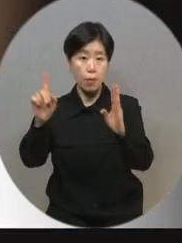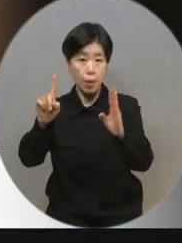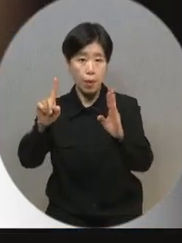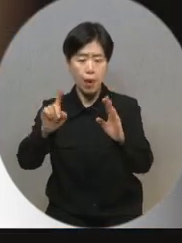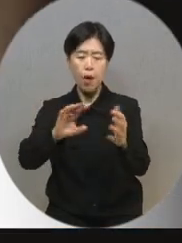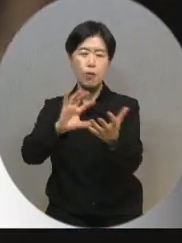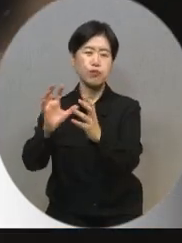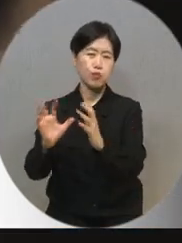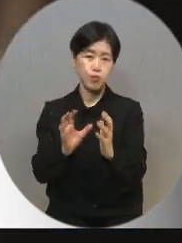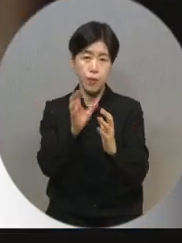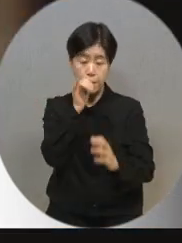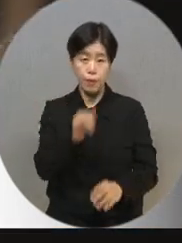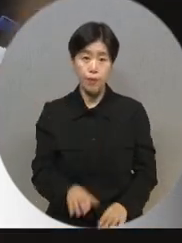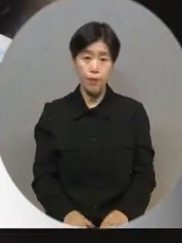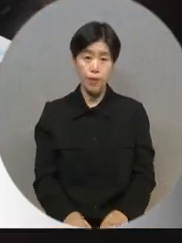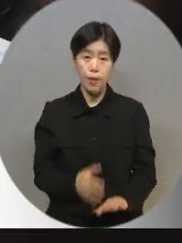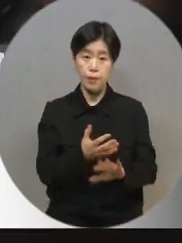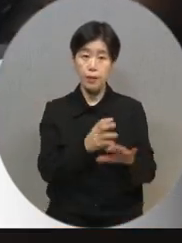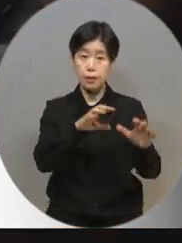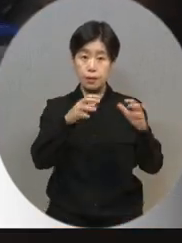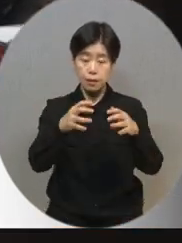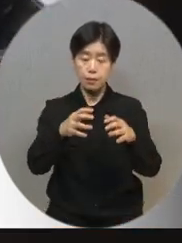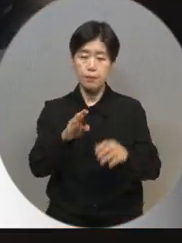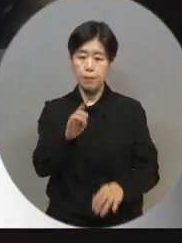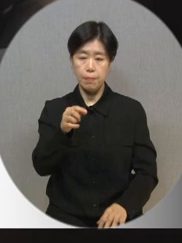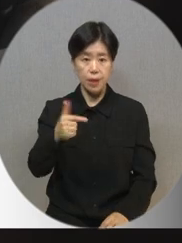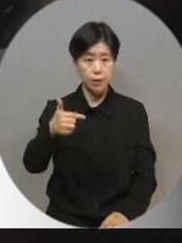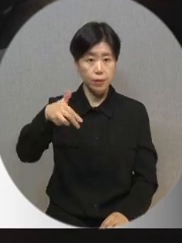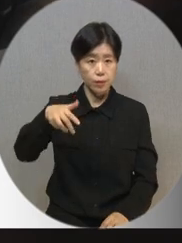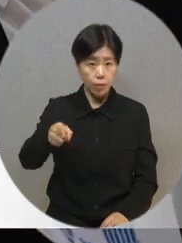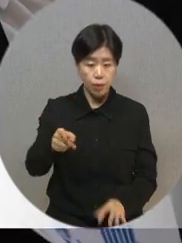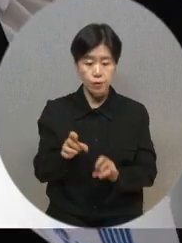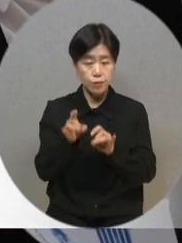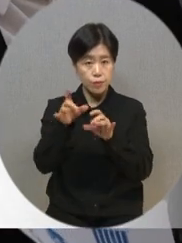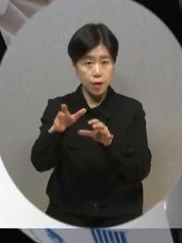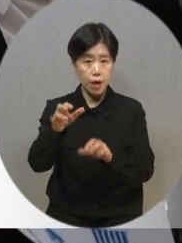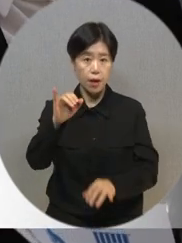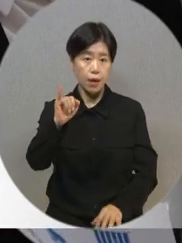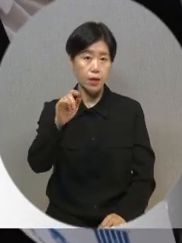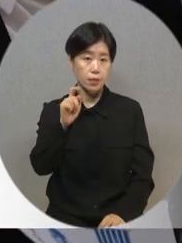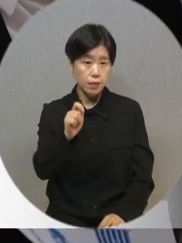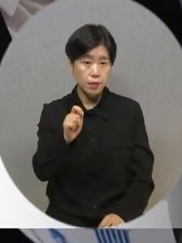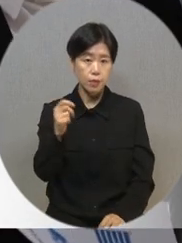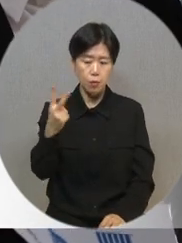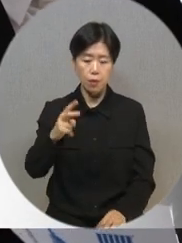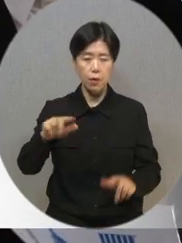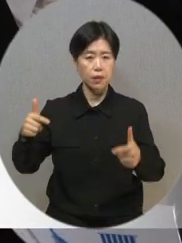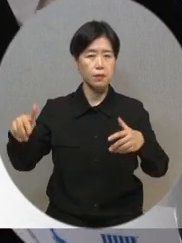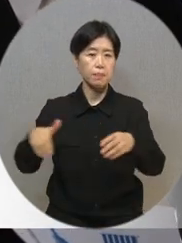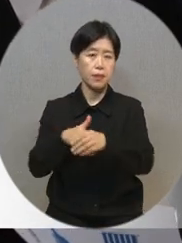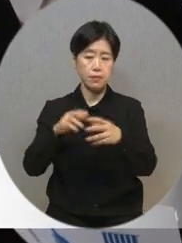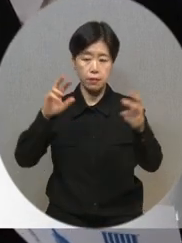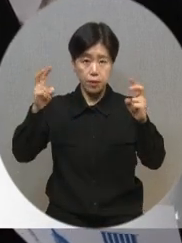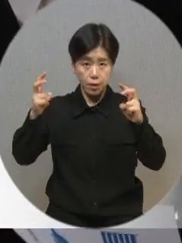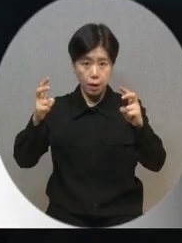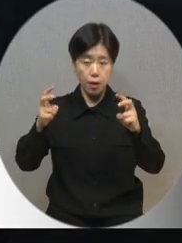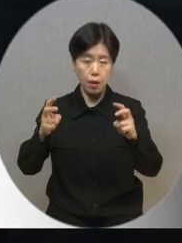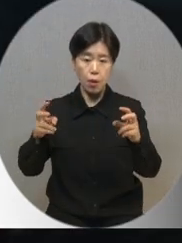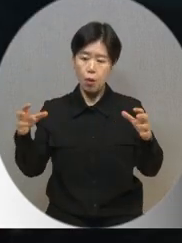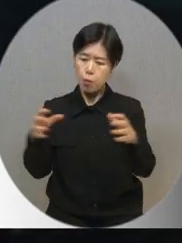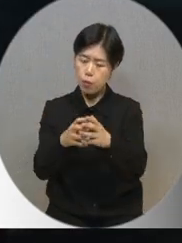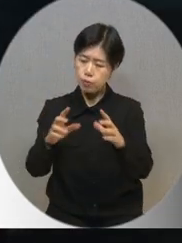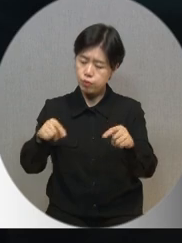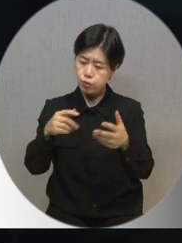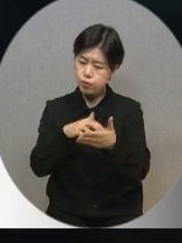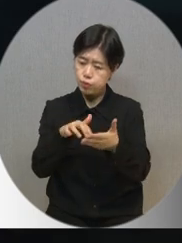서밋에는 해외 벤처 투자자, IT 기업 및 파트너사 등 약 4천여 명의 참가자가 함께해 투자